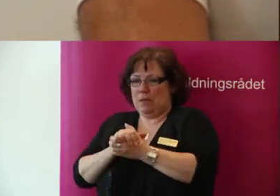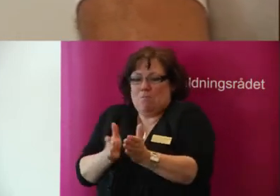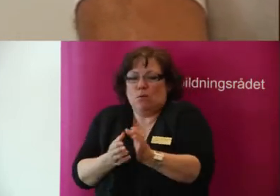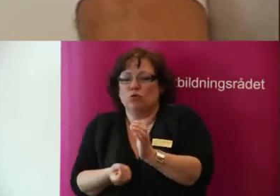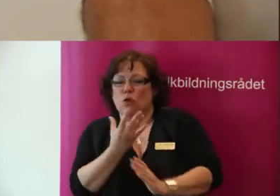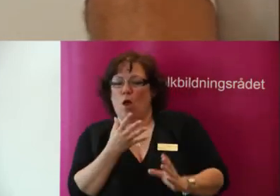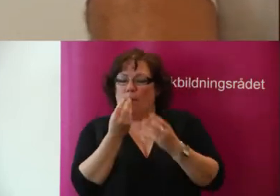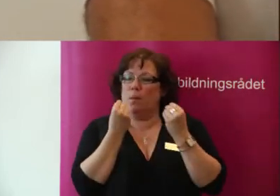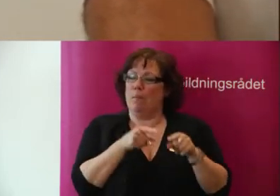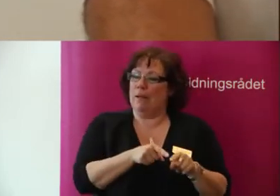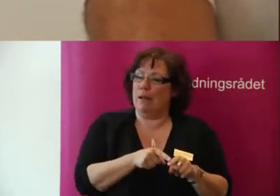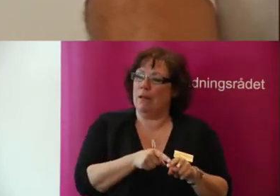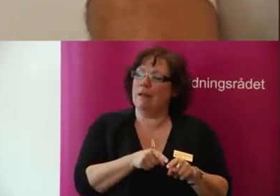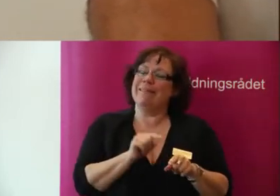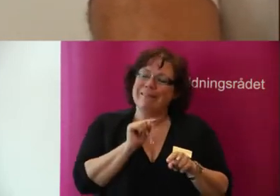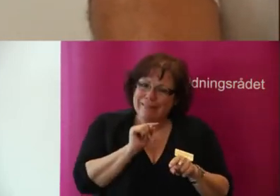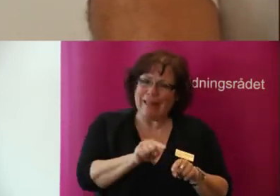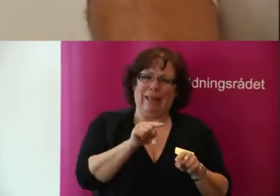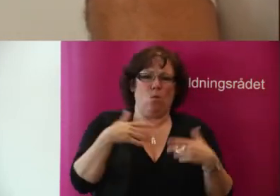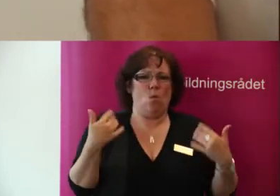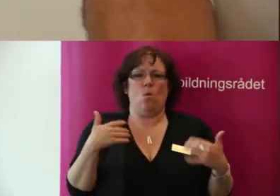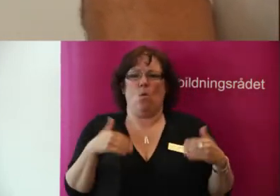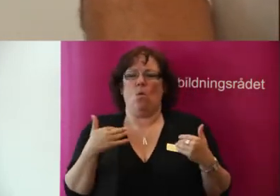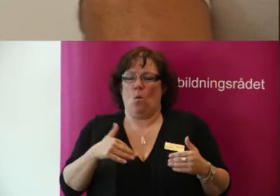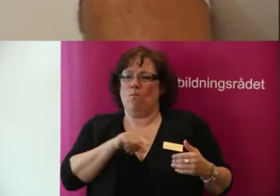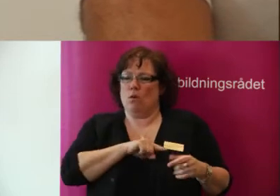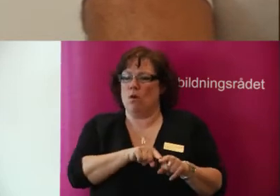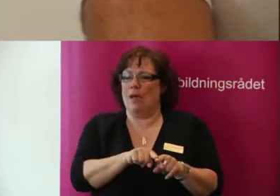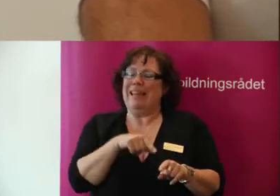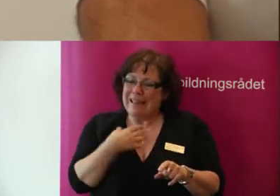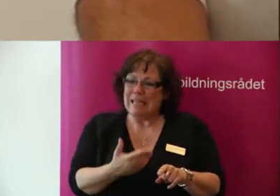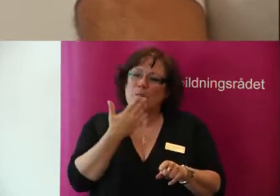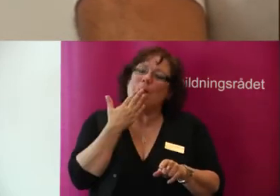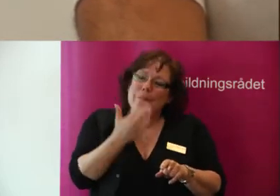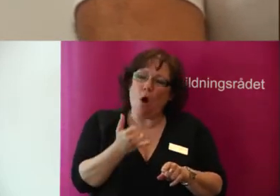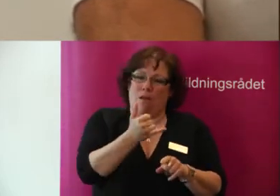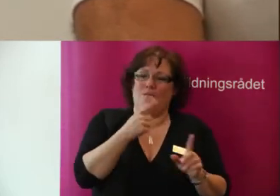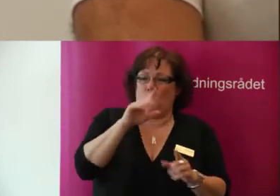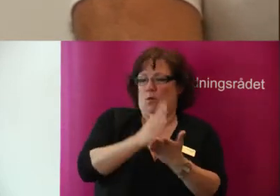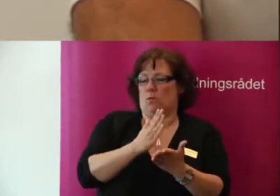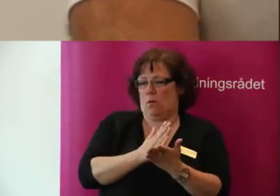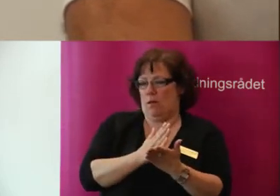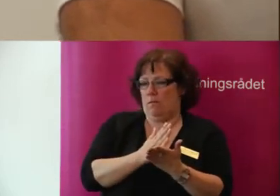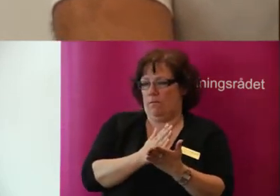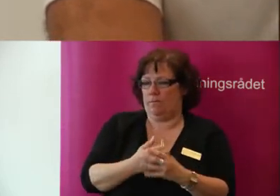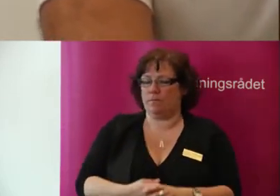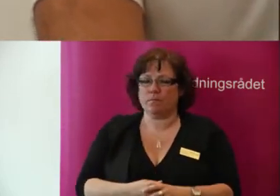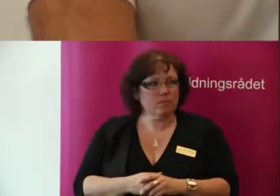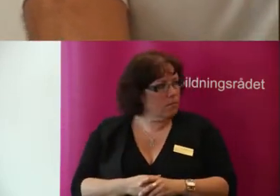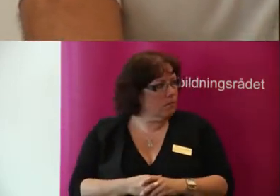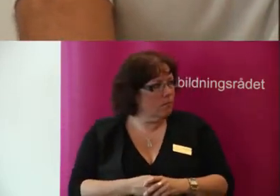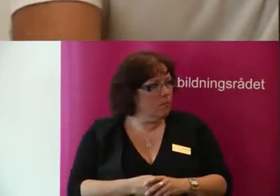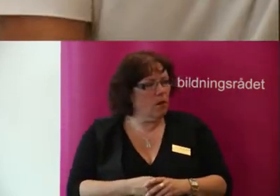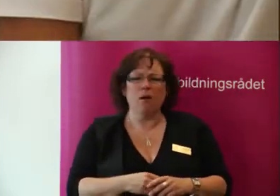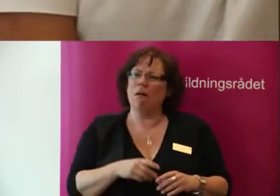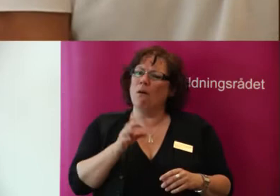det här. Och det är stort. Och det är det som vi är så himla bra på, folkhögskollärarna. Och hur skyddar man